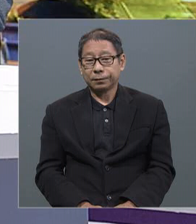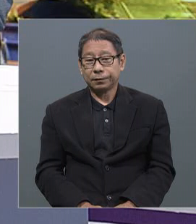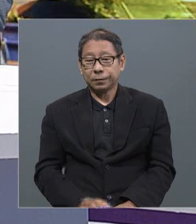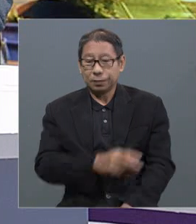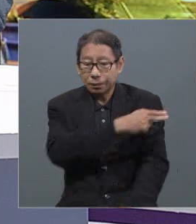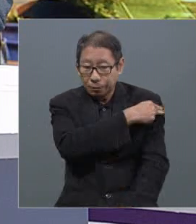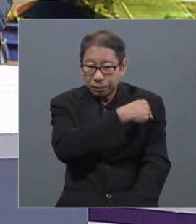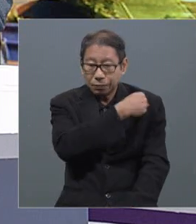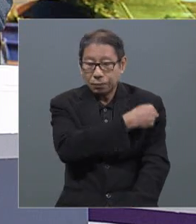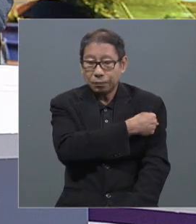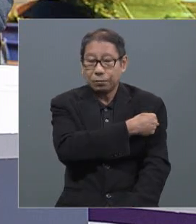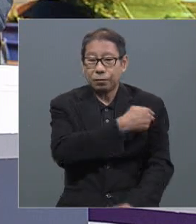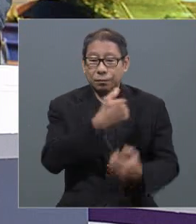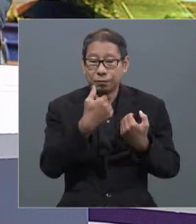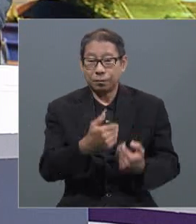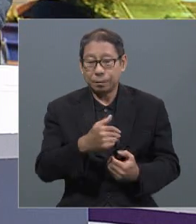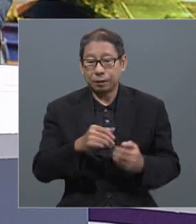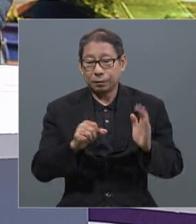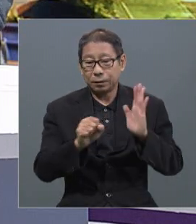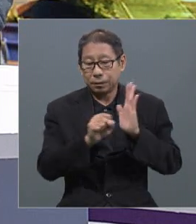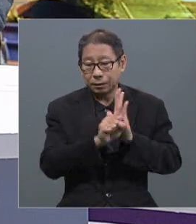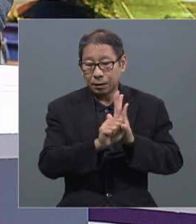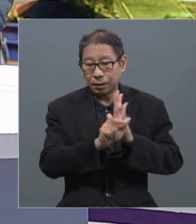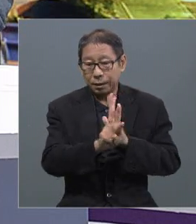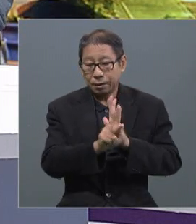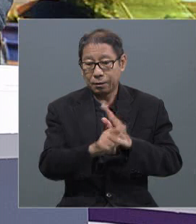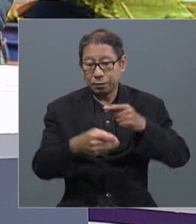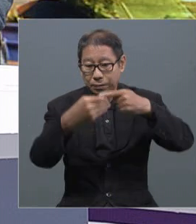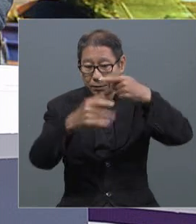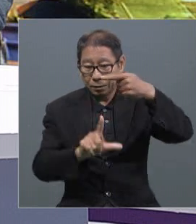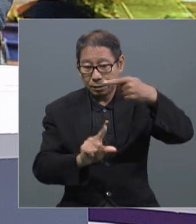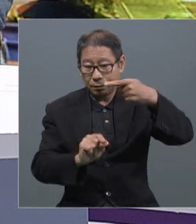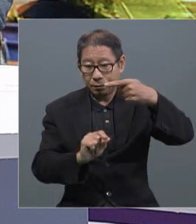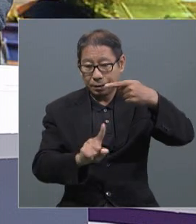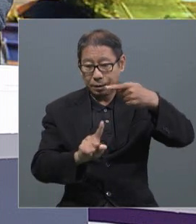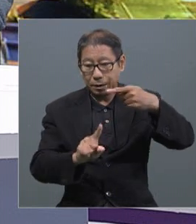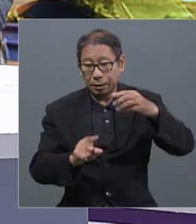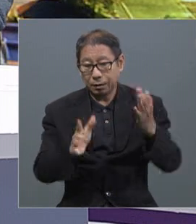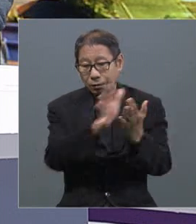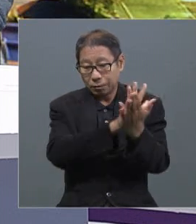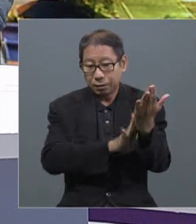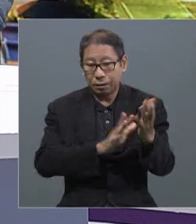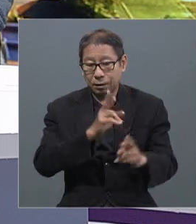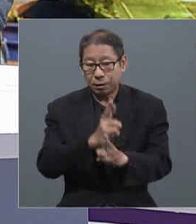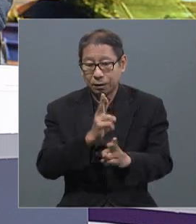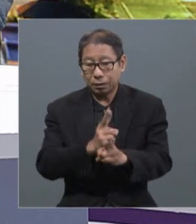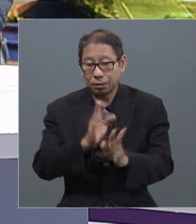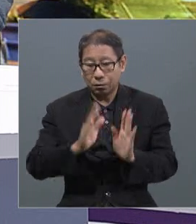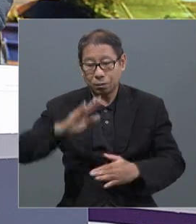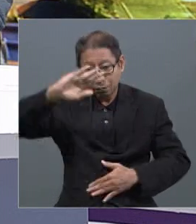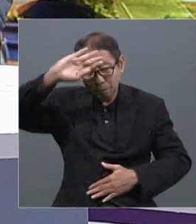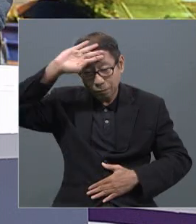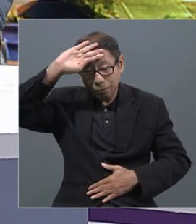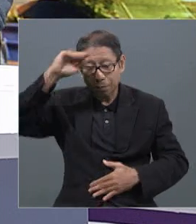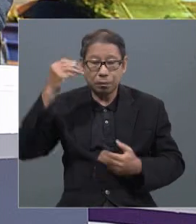โรงพยาบาลสมเด็จพระยุพราชสระแก้วเป็นหนึ่งใน21แห่งทั่วประเทศนะคะตั้งขึ้นเพื่อให้การรักษาพยาบาลผู้เจ็บป่วยในถิ่นทุร